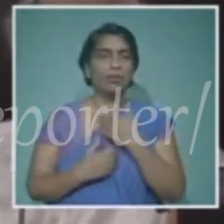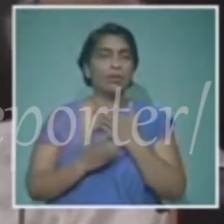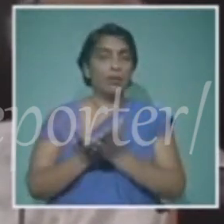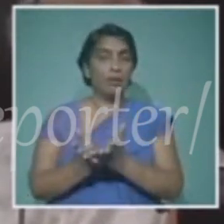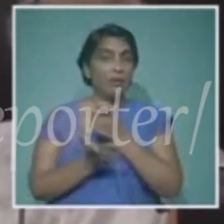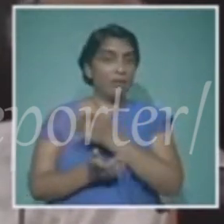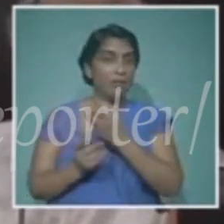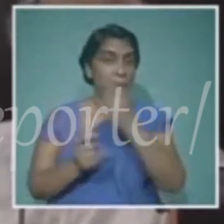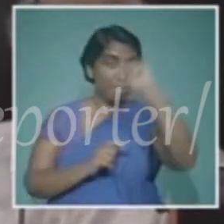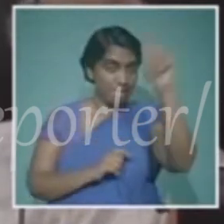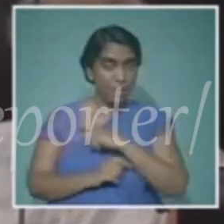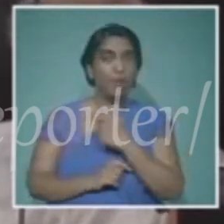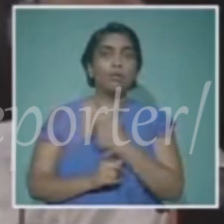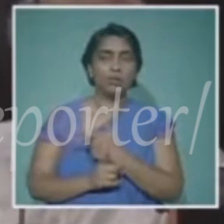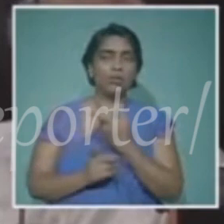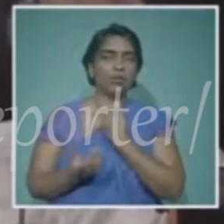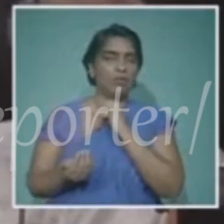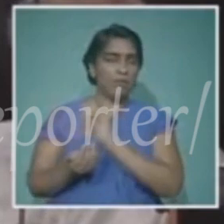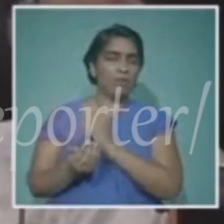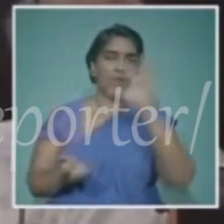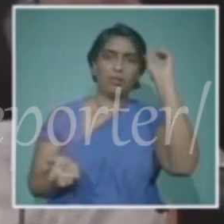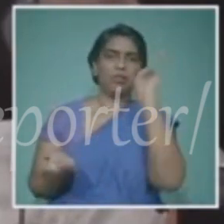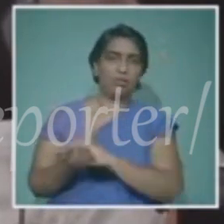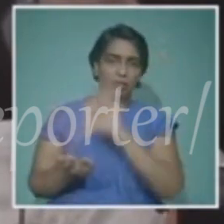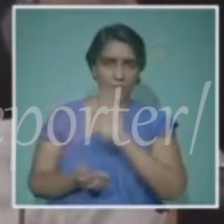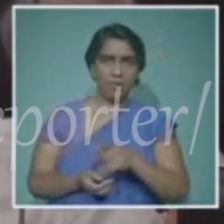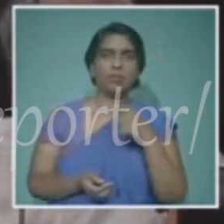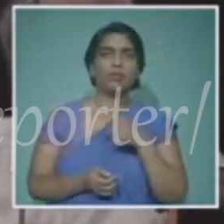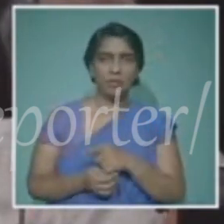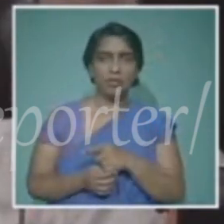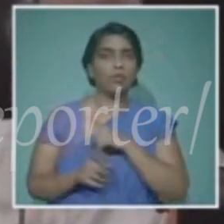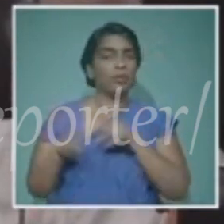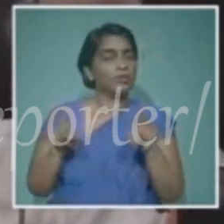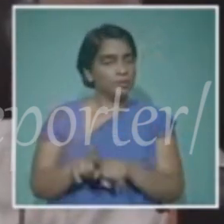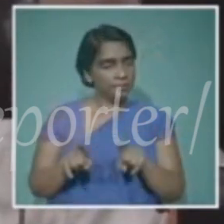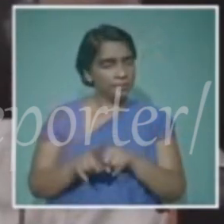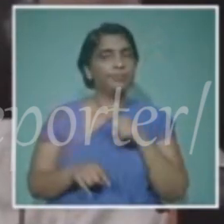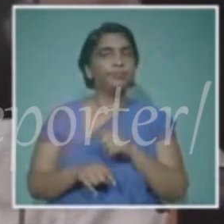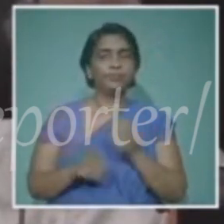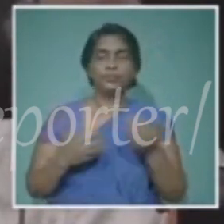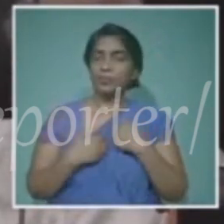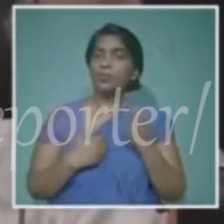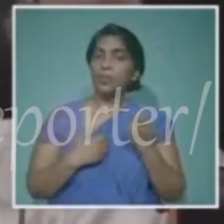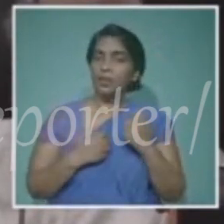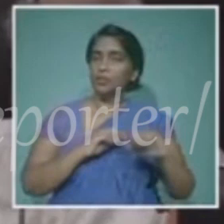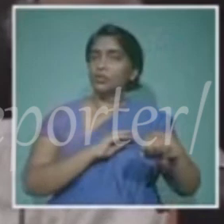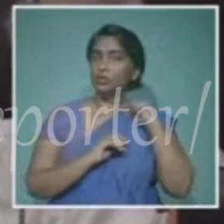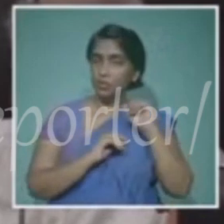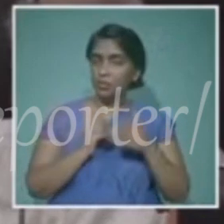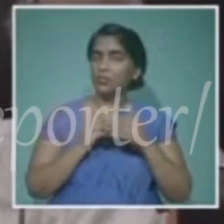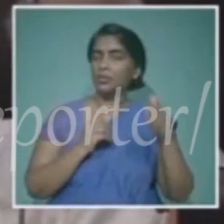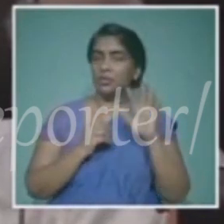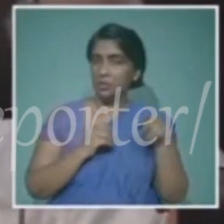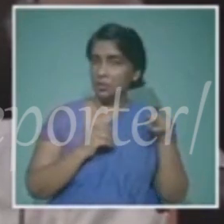වන්දි මුදල්ද එම සංචිතයේ රැඳවීමට අපි තීරණය කර තිබෙනවා. මීට සමාන්තරව අපේ ආර්ථිකය ශක්තිමත් කරලීම